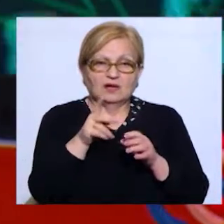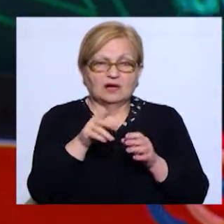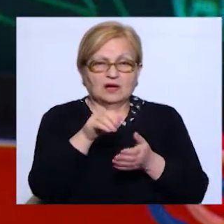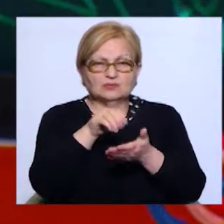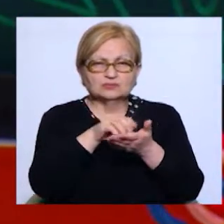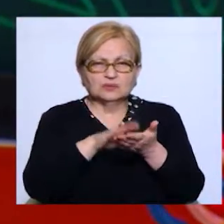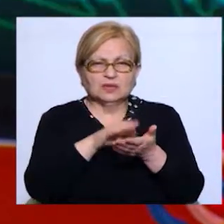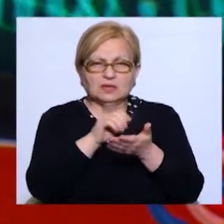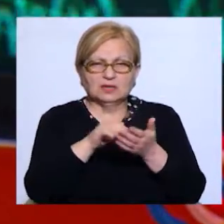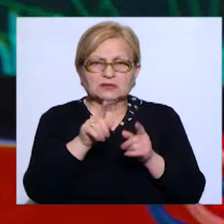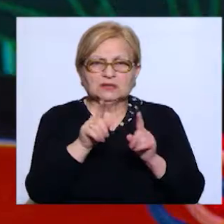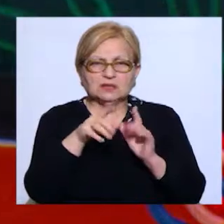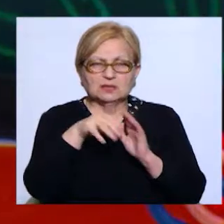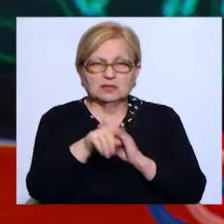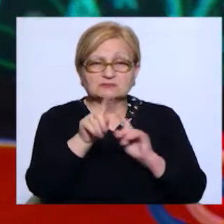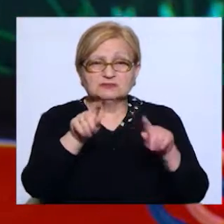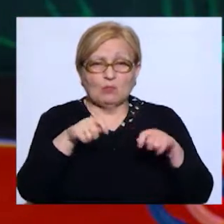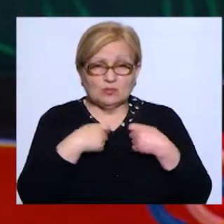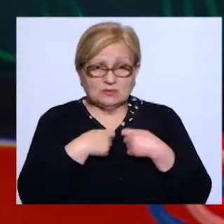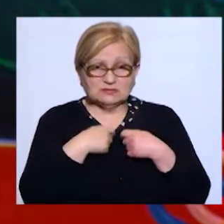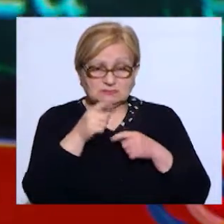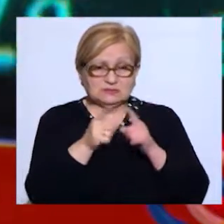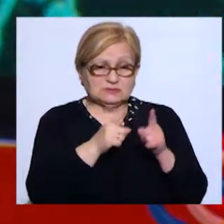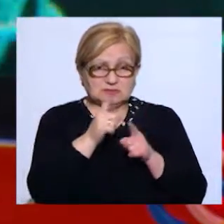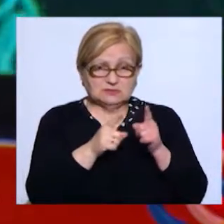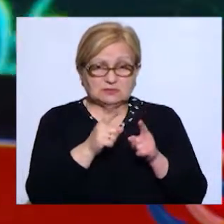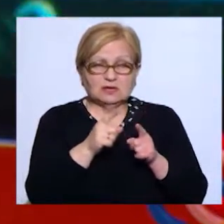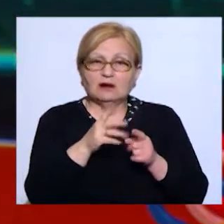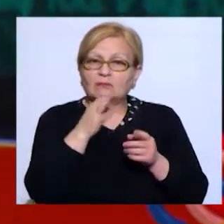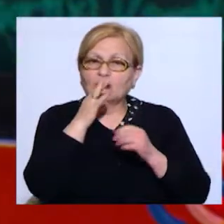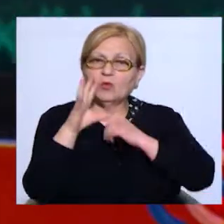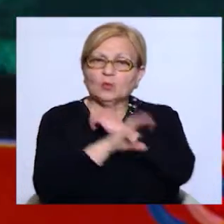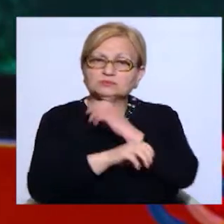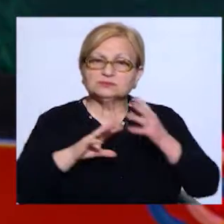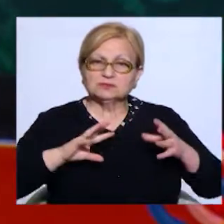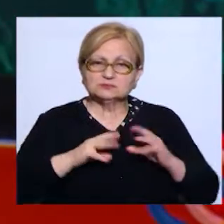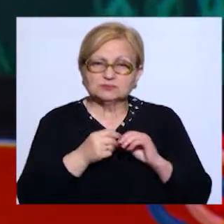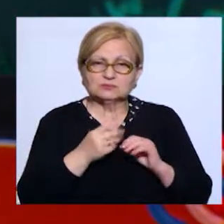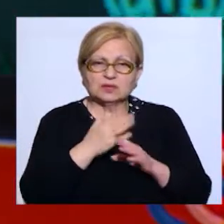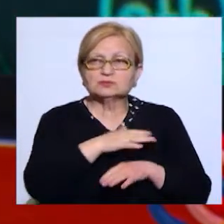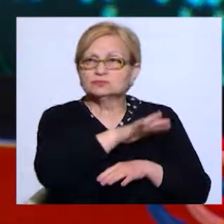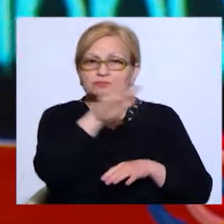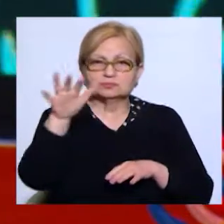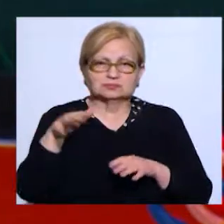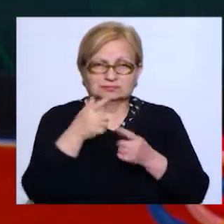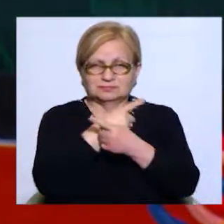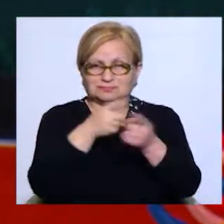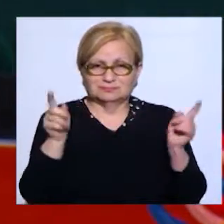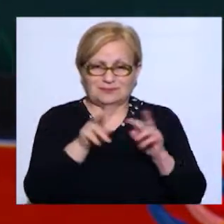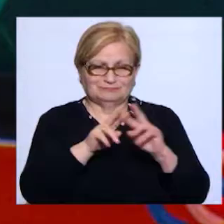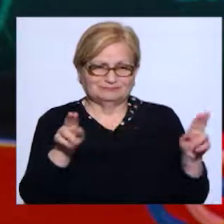სრულ პოპულაციას. მცირე ჯგუფის მონაცემების ანალიზით დასკვნა ხდება სრული პოპულაციისთვის. ახლა რატო ვთქვი, რომ აი მცირე